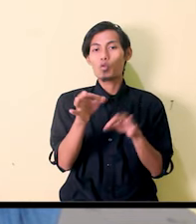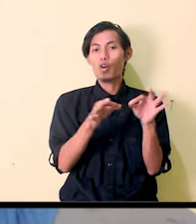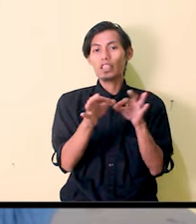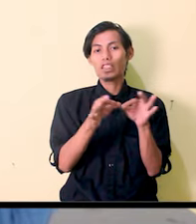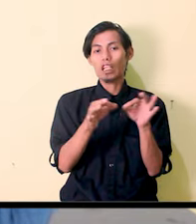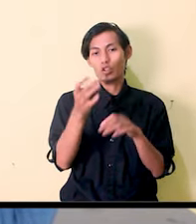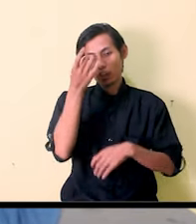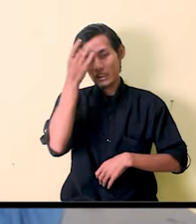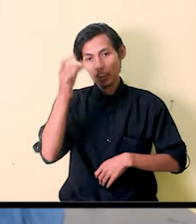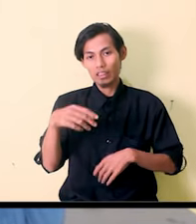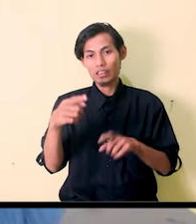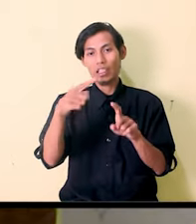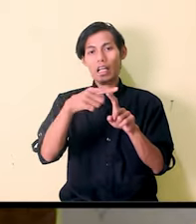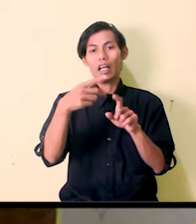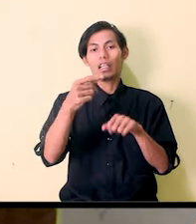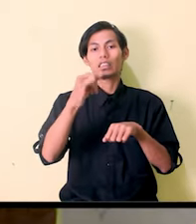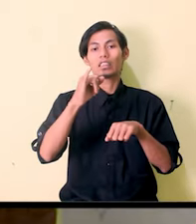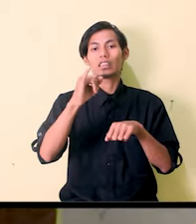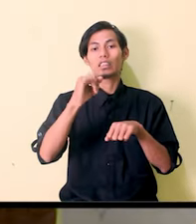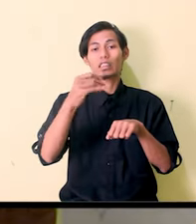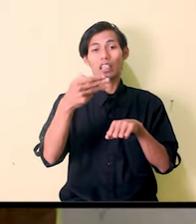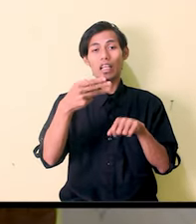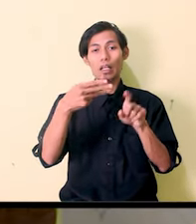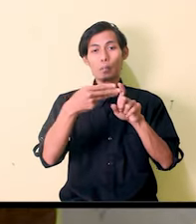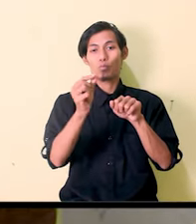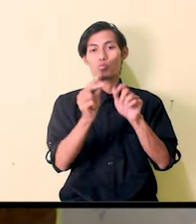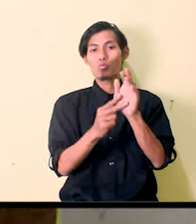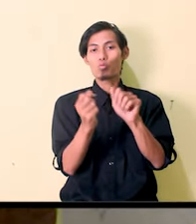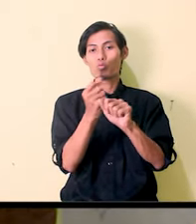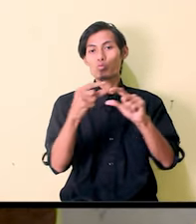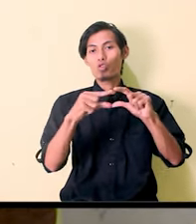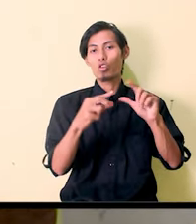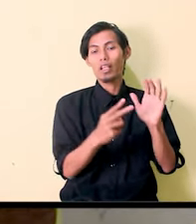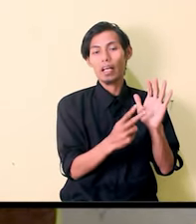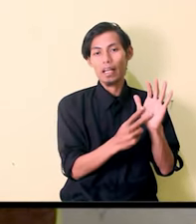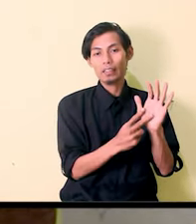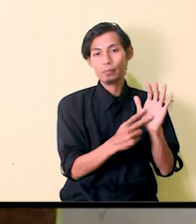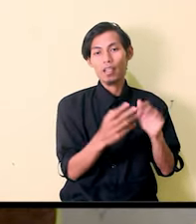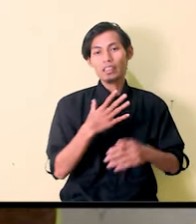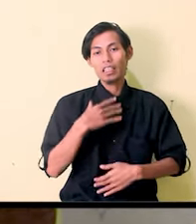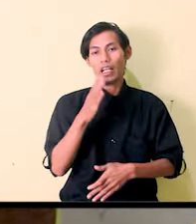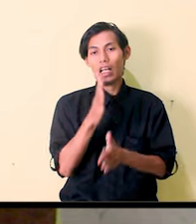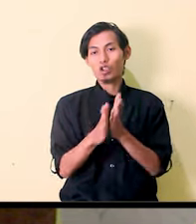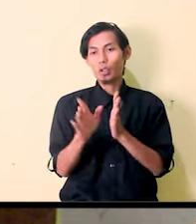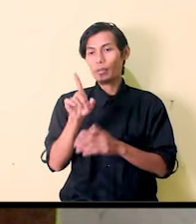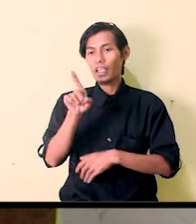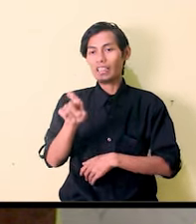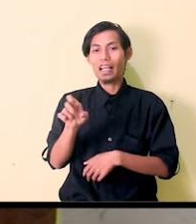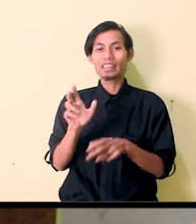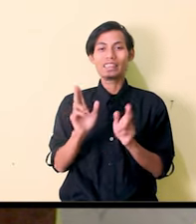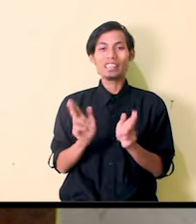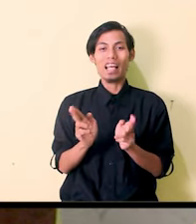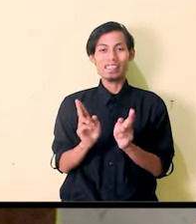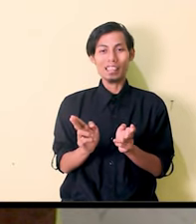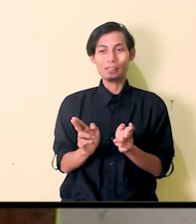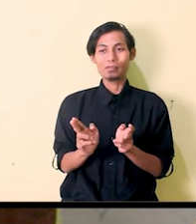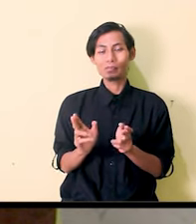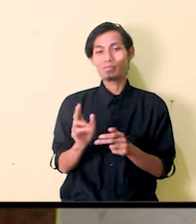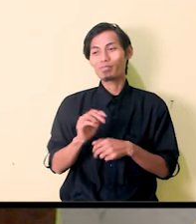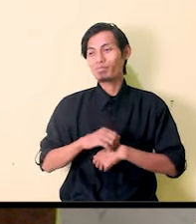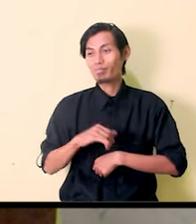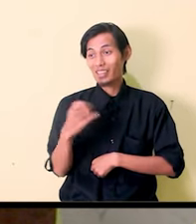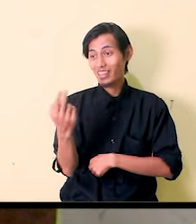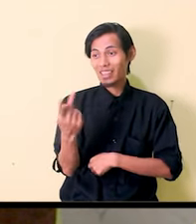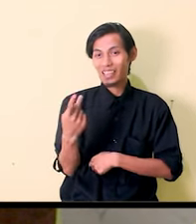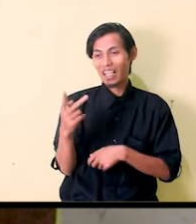datang Mas a ya saya langsung saja kepada pertanyaan santai kita santai ya Mas a am